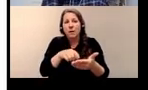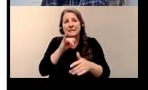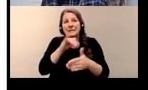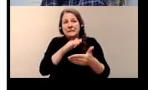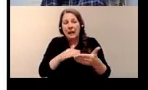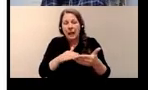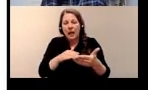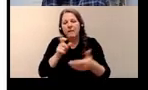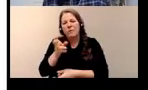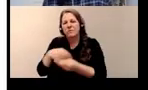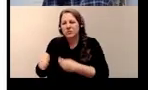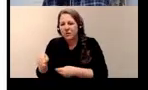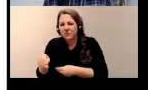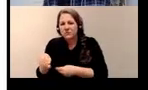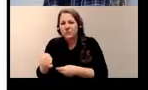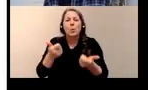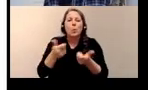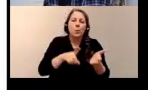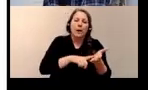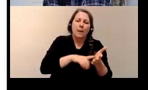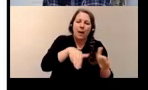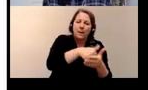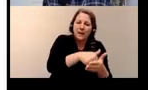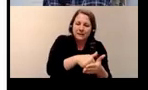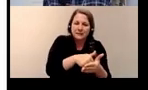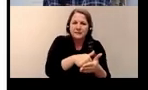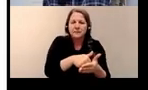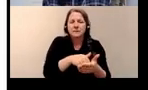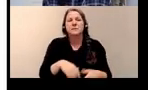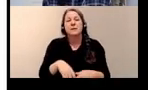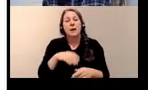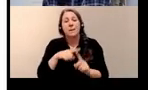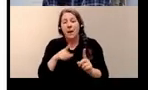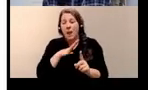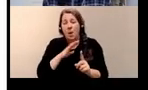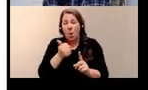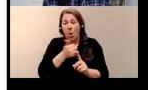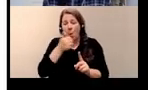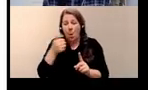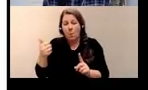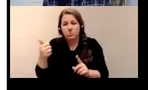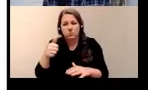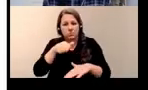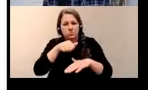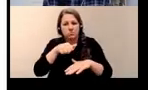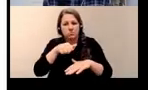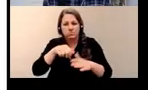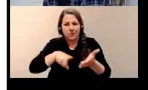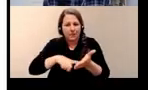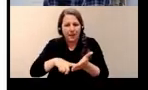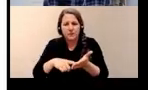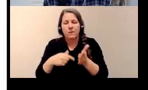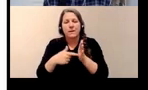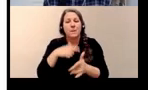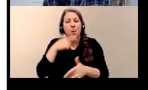objets comme le smartphone dont j'ai parlé au début, il y a aussi toutes sortes d'interventions sur les logiciels, hein, le